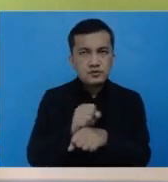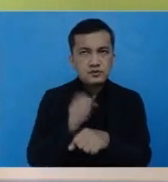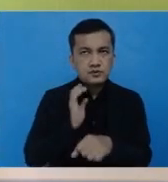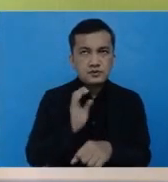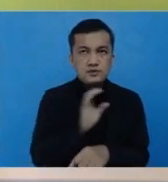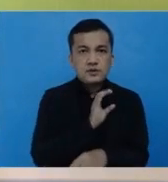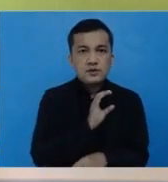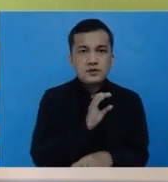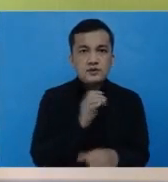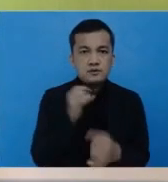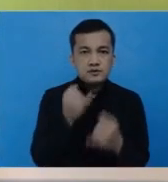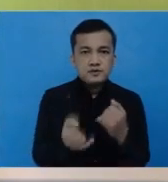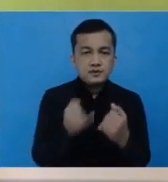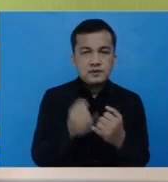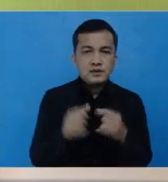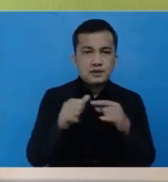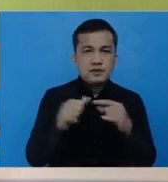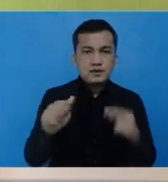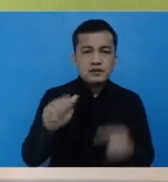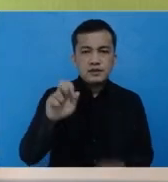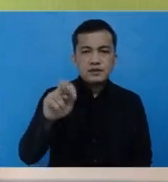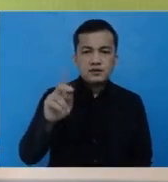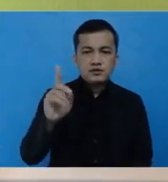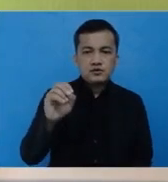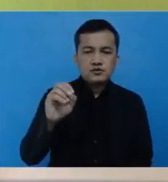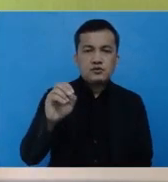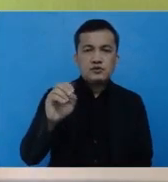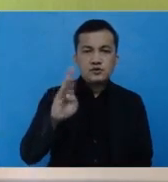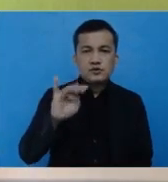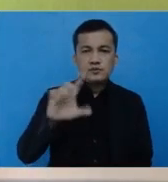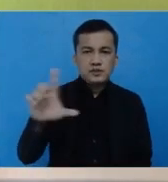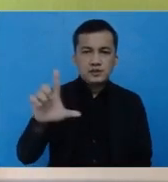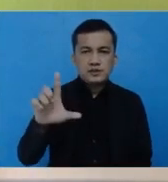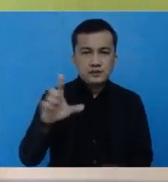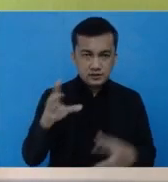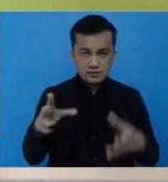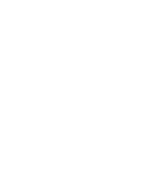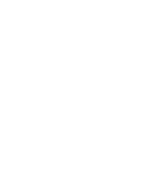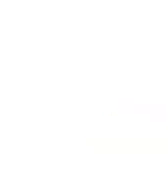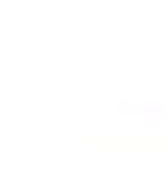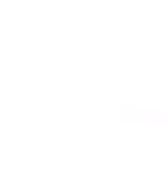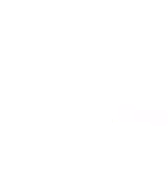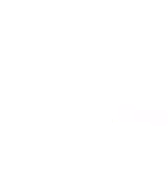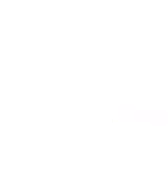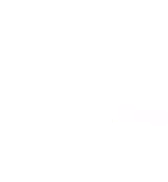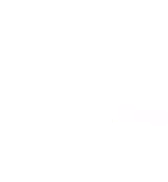anti-endo bill that would be acceptable to all stakeholders.